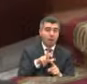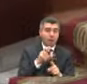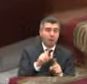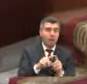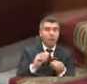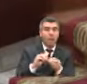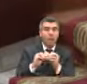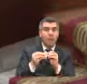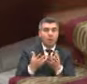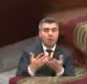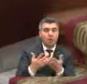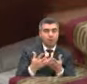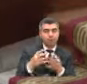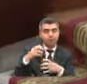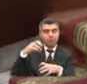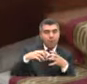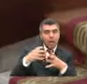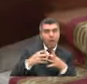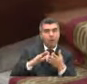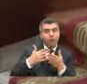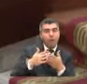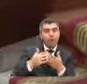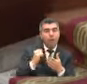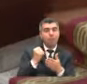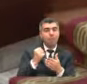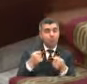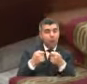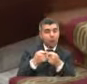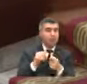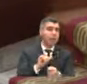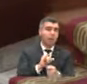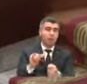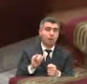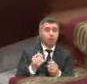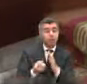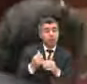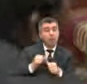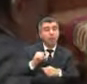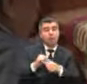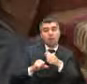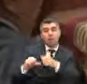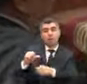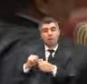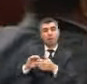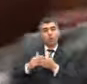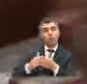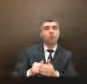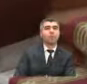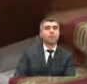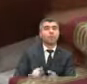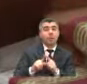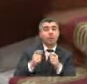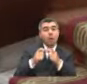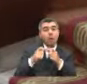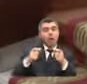بنيوية، فبالتالي غادي نقويو من السدود الكبيرة، من بناء السدود الكبيرة، وغادي نوسعوا